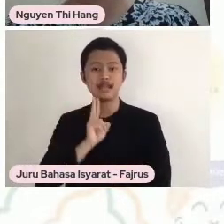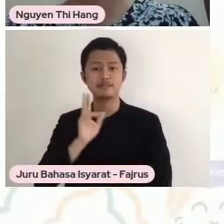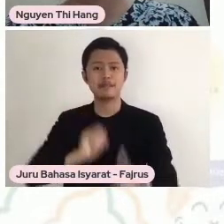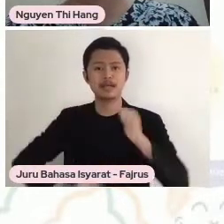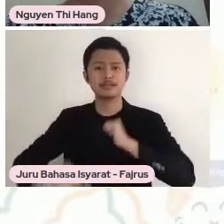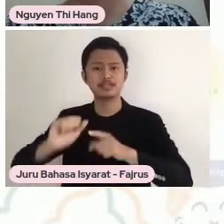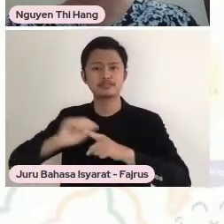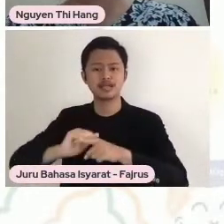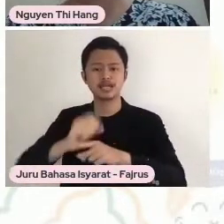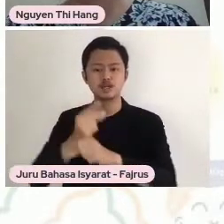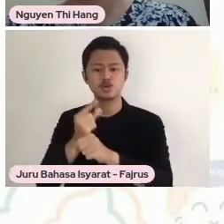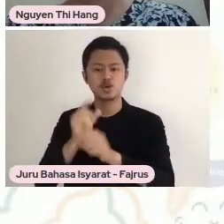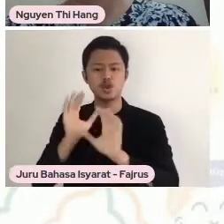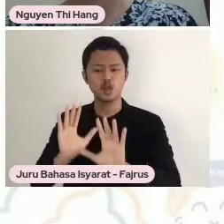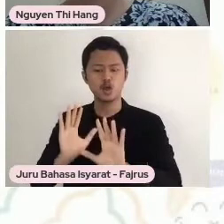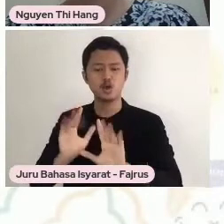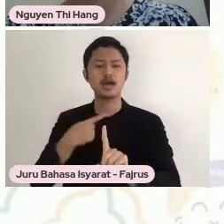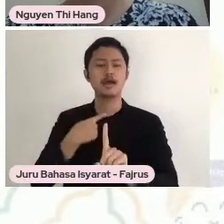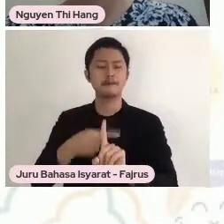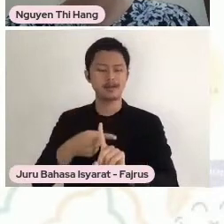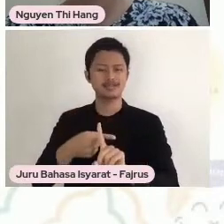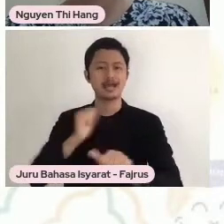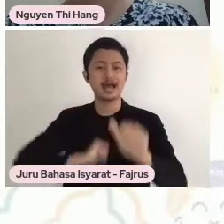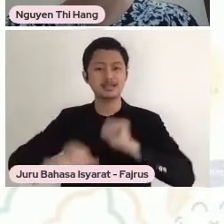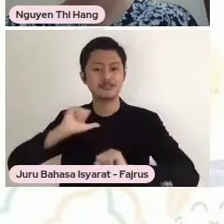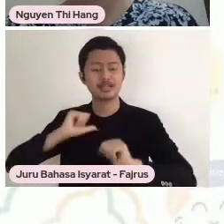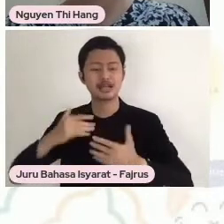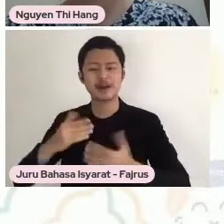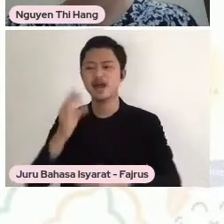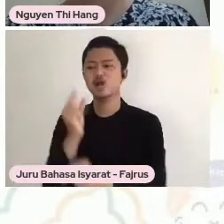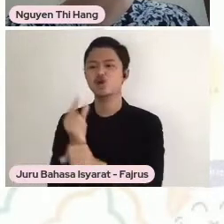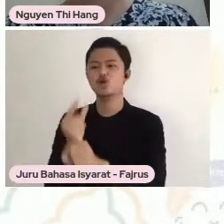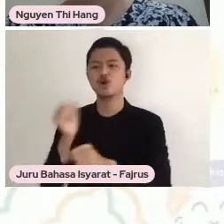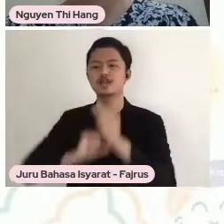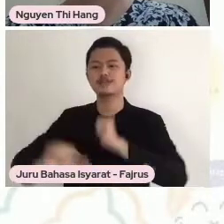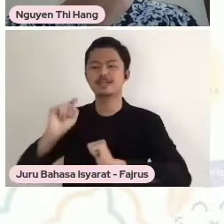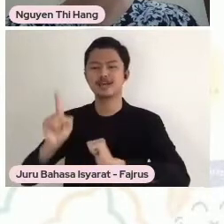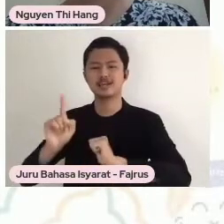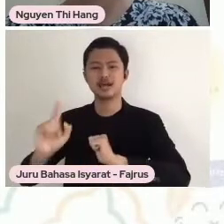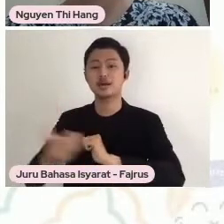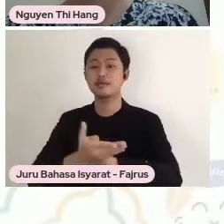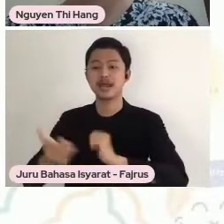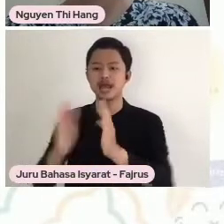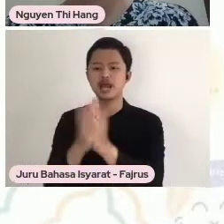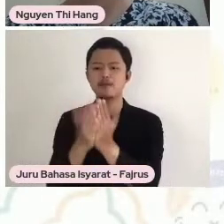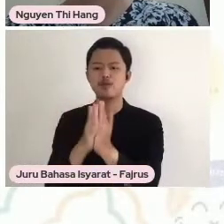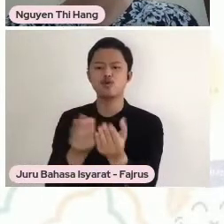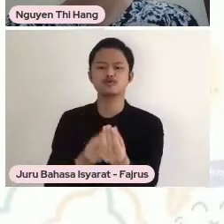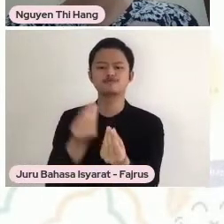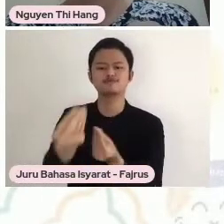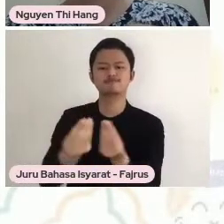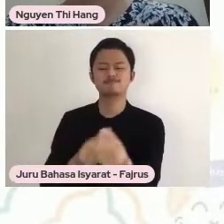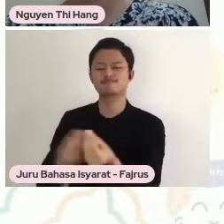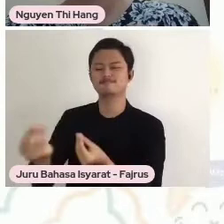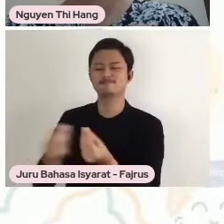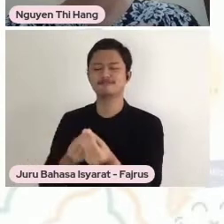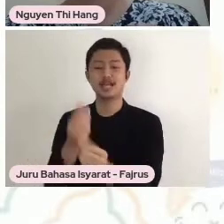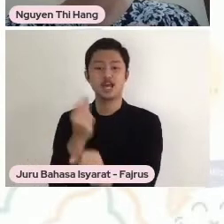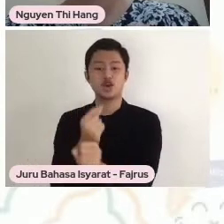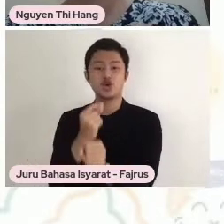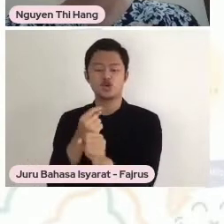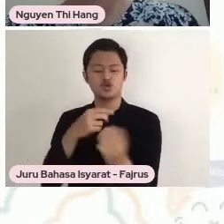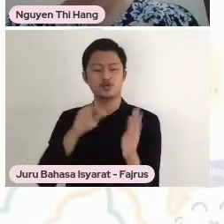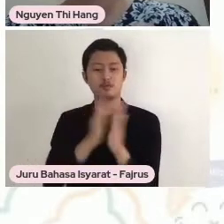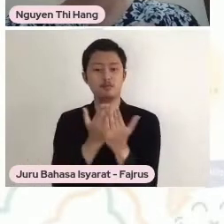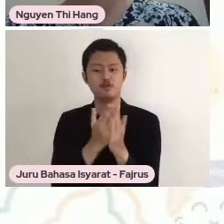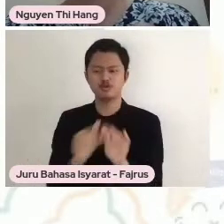guru-guru, ada juga aktivitas untuk para guru ya. Mereka berbagi buku. Setiap guru mempelajari buku yang